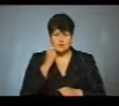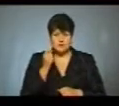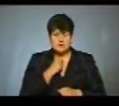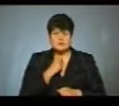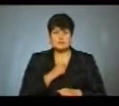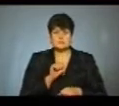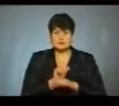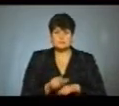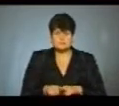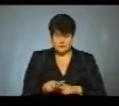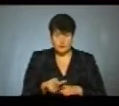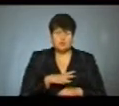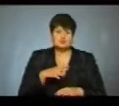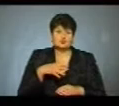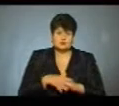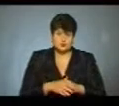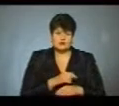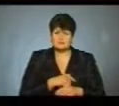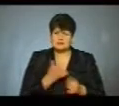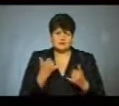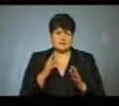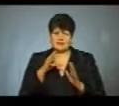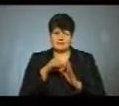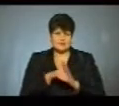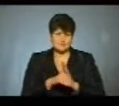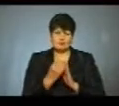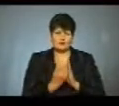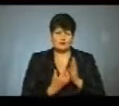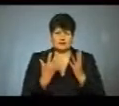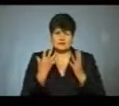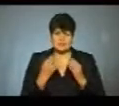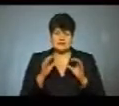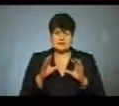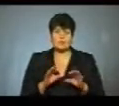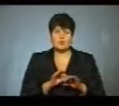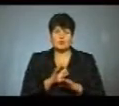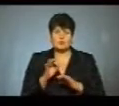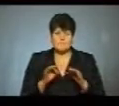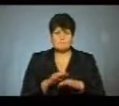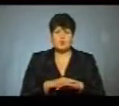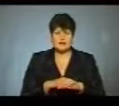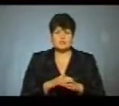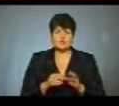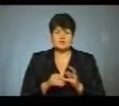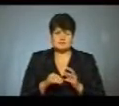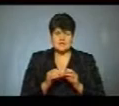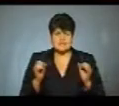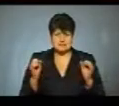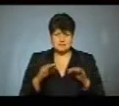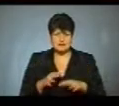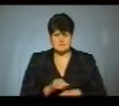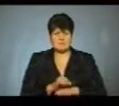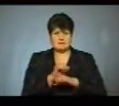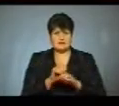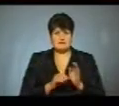було зрозуміло, що депутати сьогодні не внесуть до порядку денного законопроект про ринок землі, та все ж зібралися мітинги під